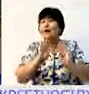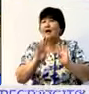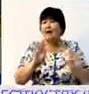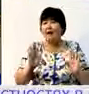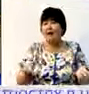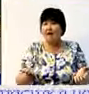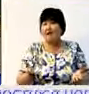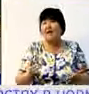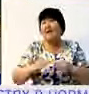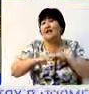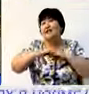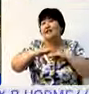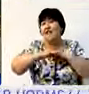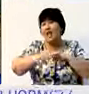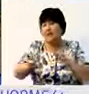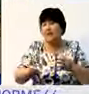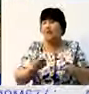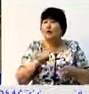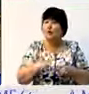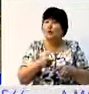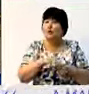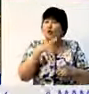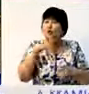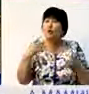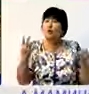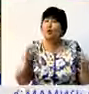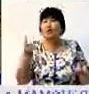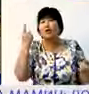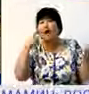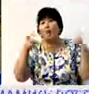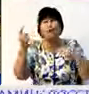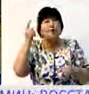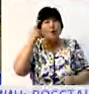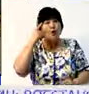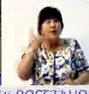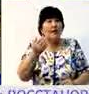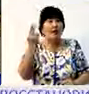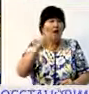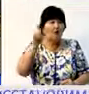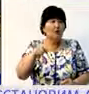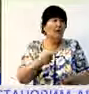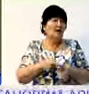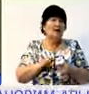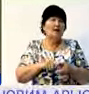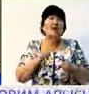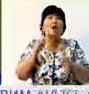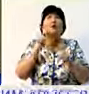то есть степи, и тут очень много нужно придумывать, думать. И для художника это в